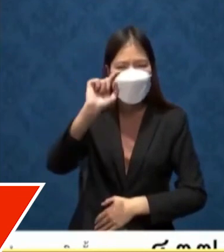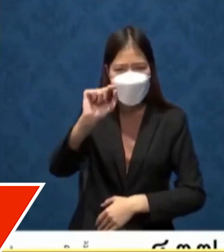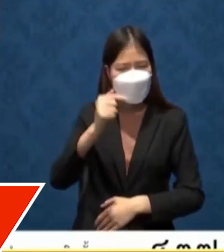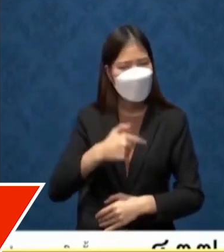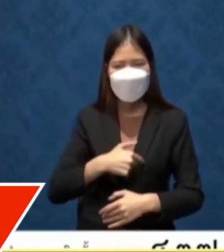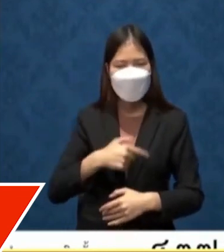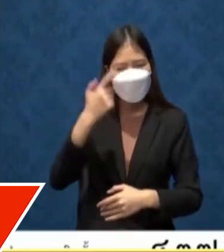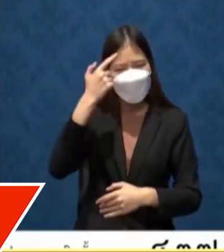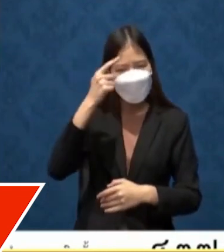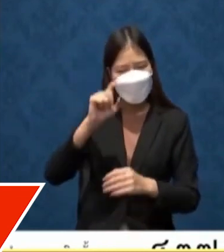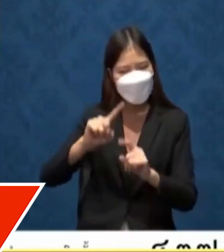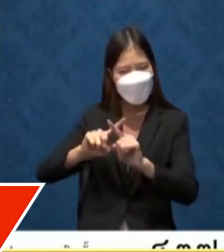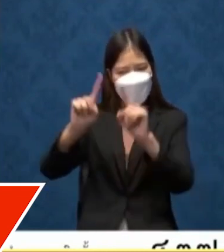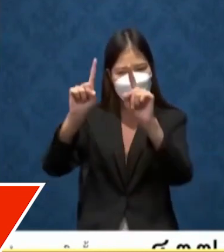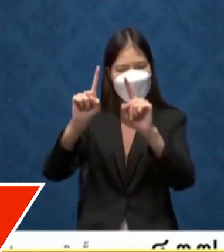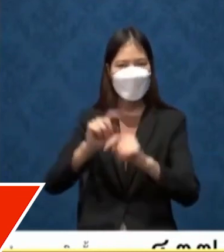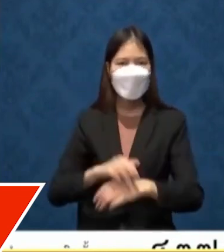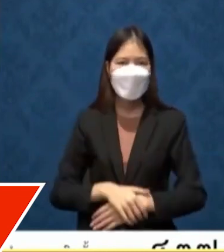ไปพอสมควรเลยครับ